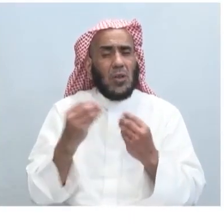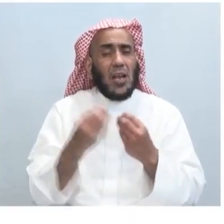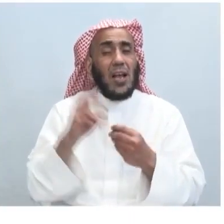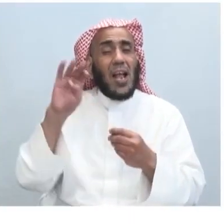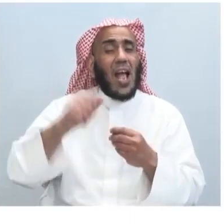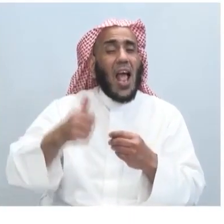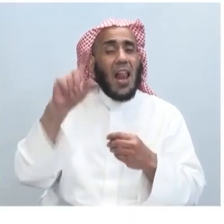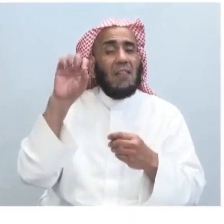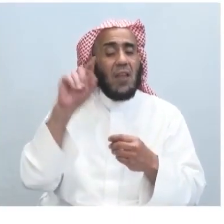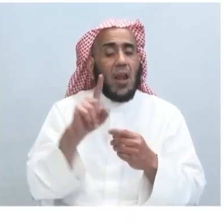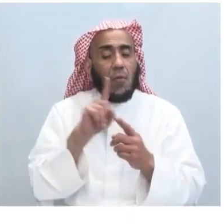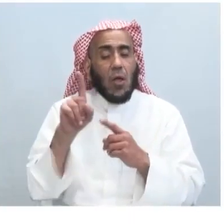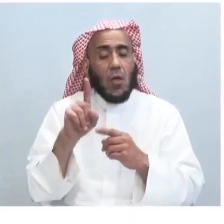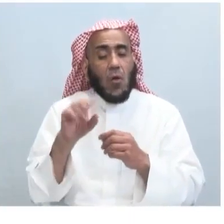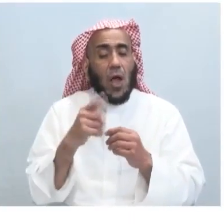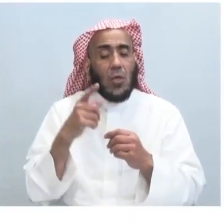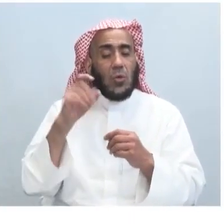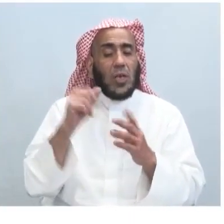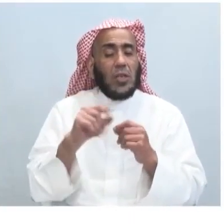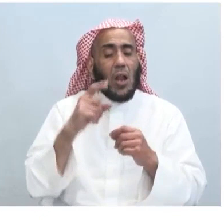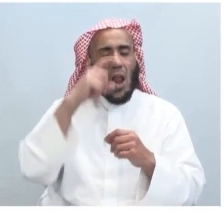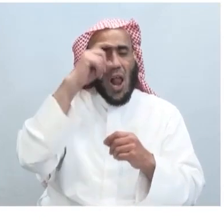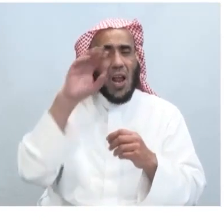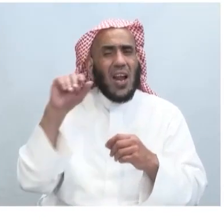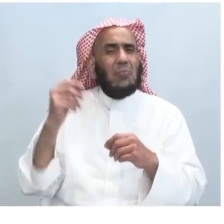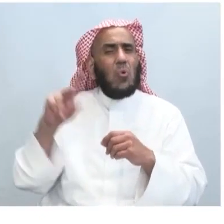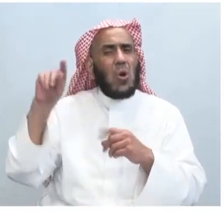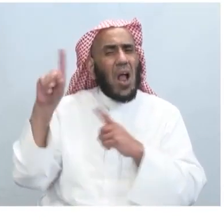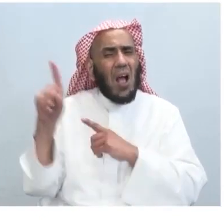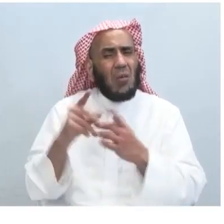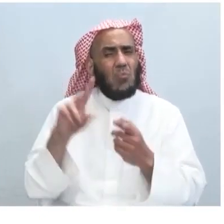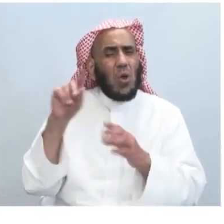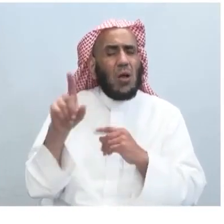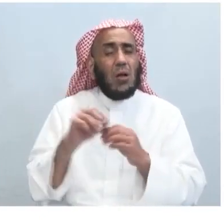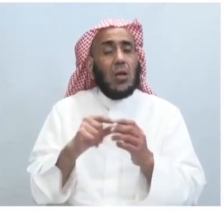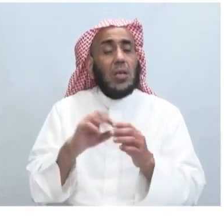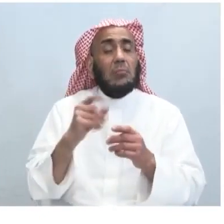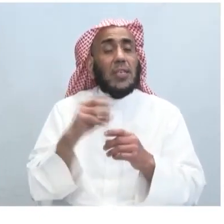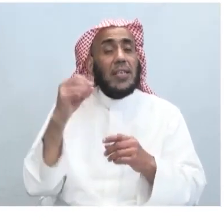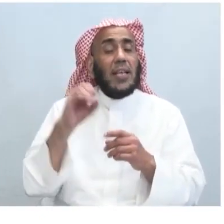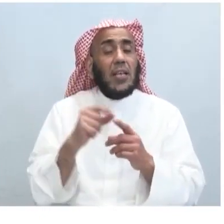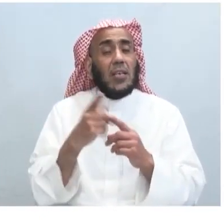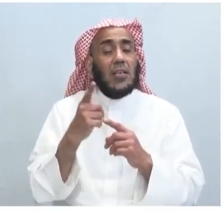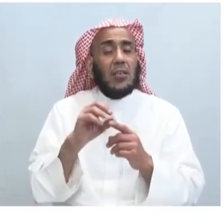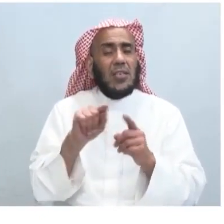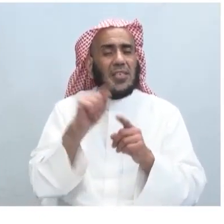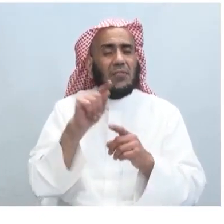كالفن فهذه هي درجه الحراره لاحظ عند 263